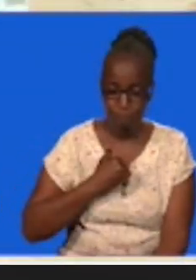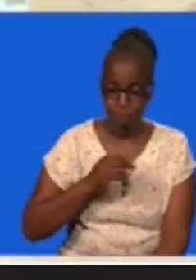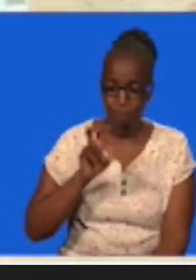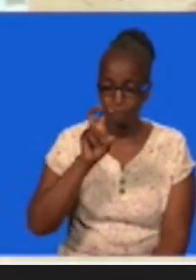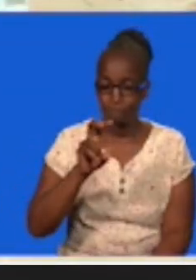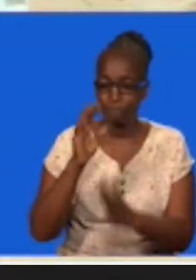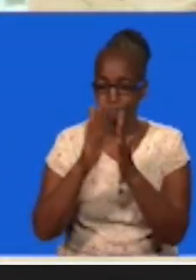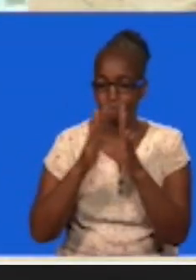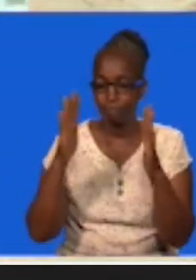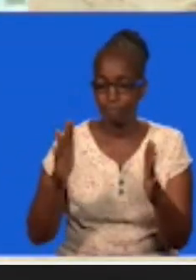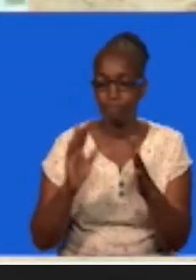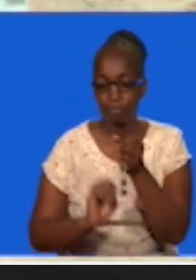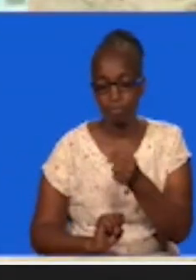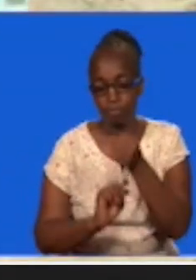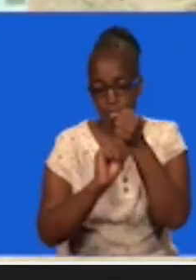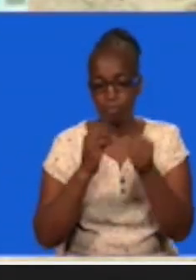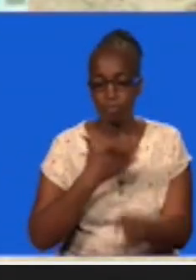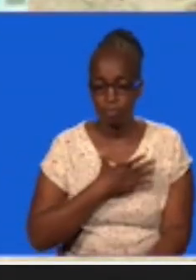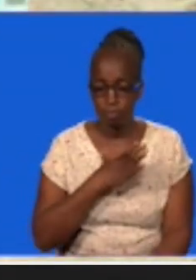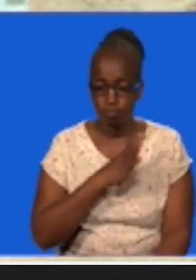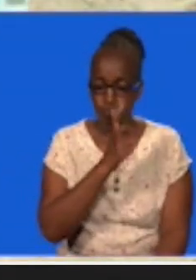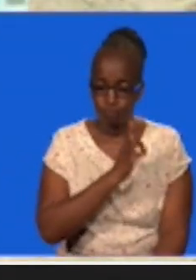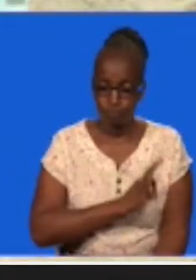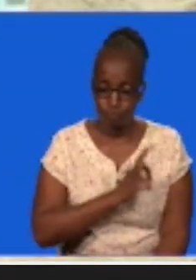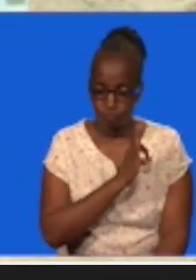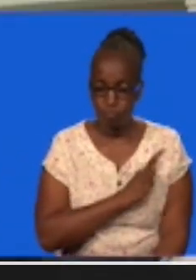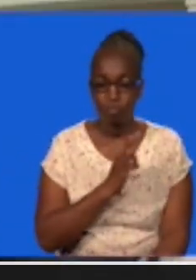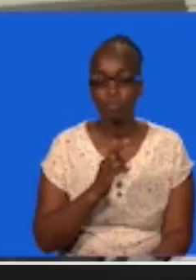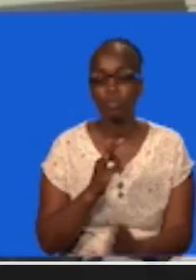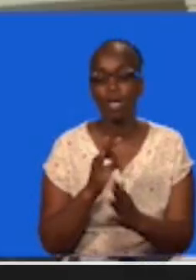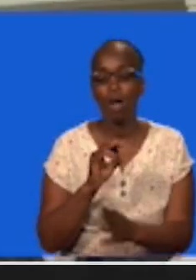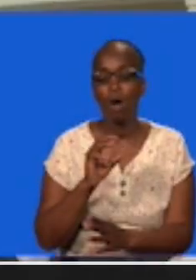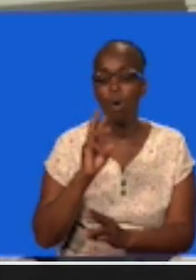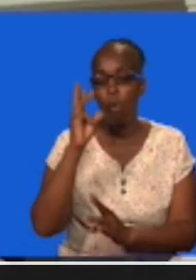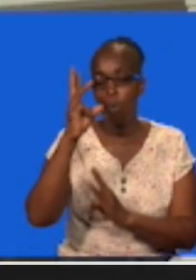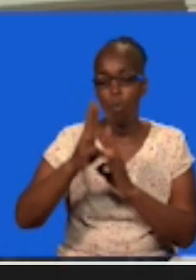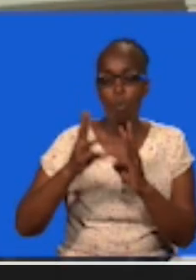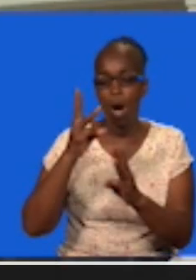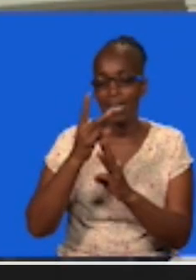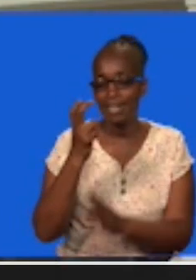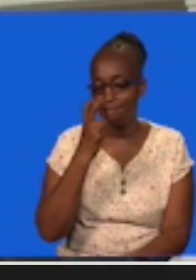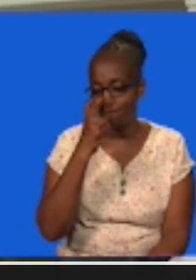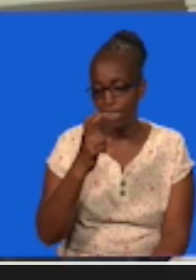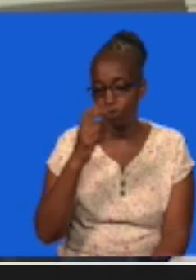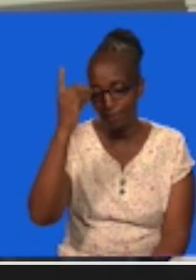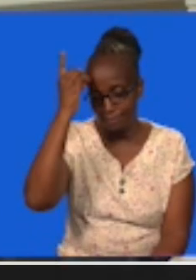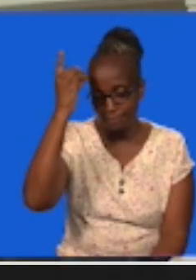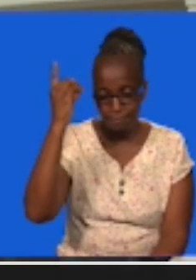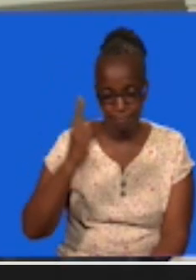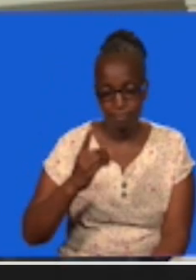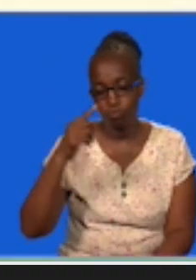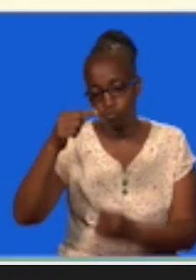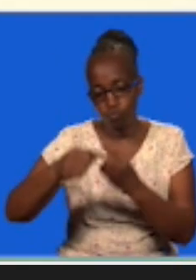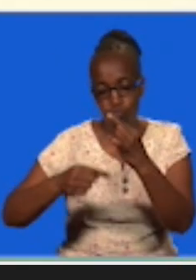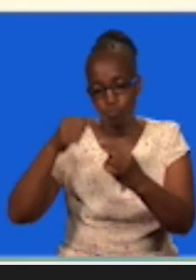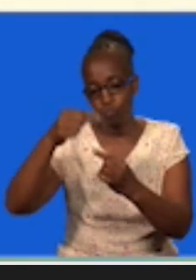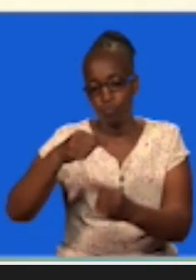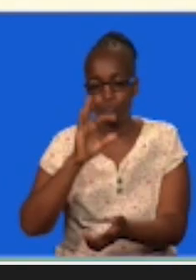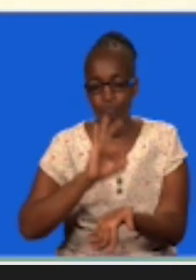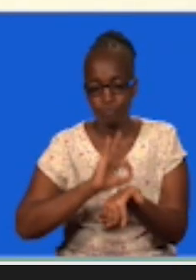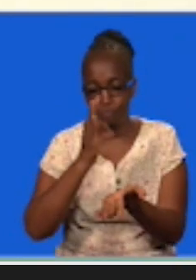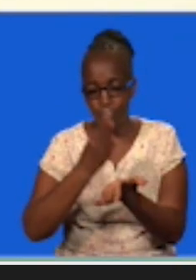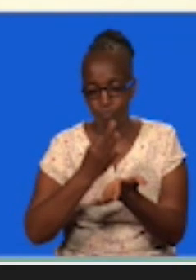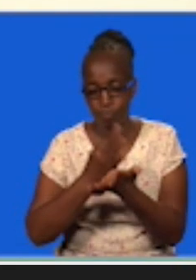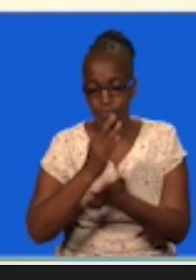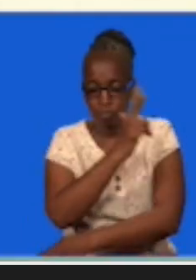tumeona msaada mkubwa utakuwa hapa na watu watakuwa wakisaidika. Shirika la World Vision linasema liliamua kufadhili